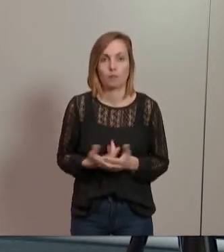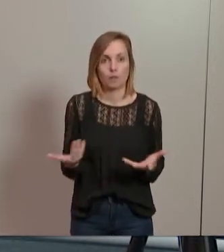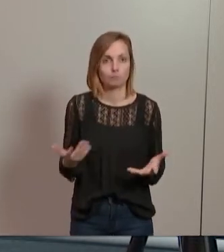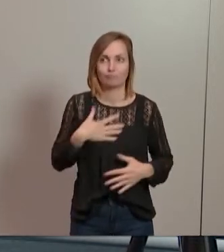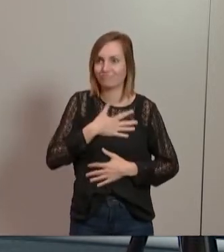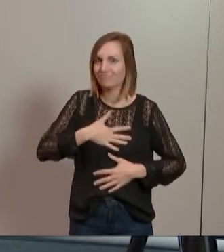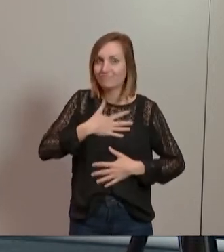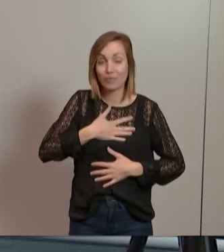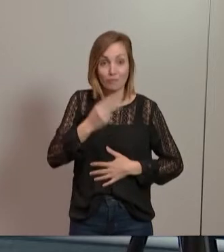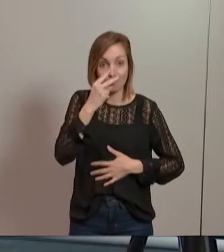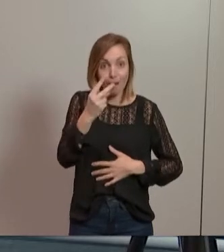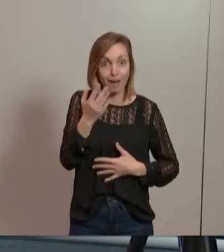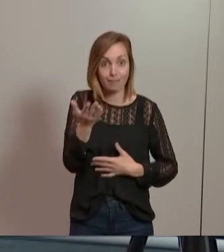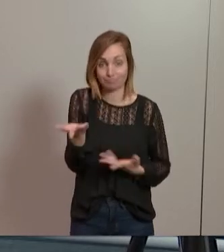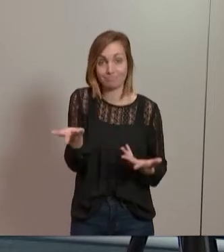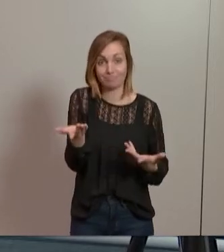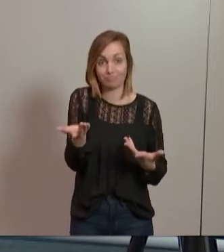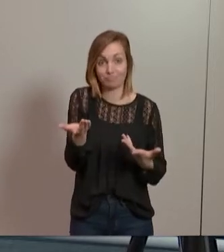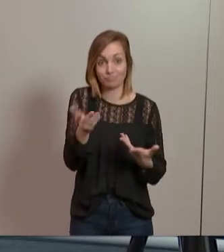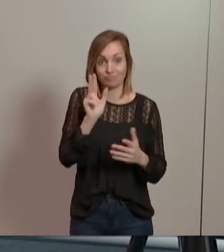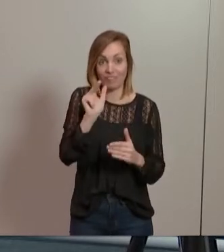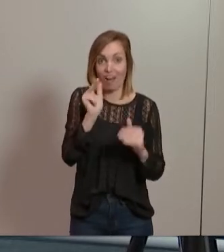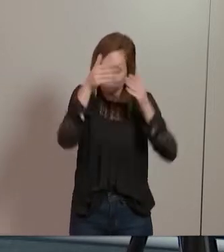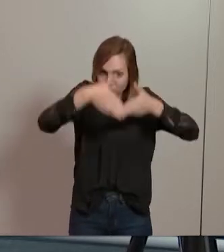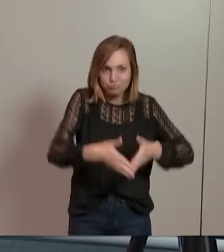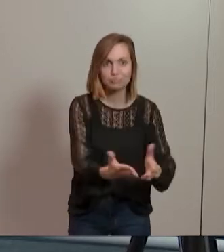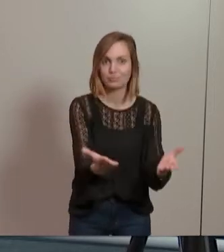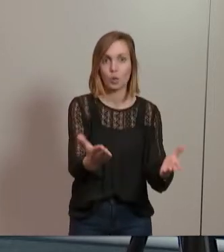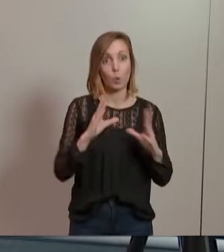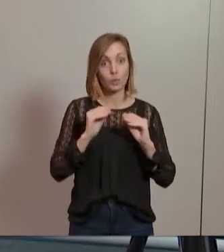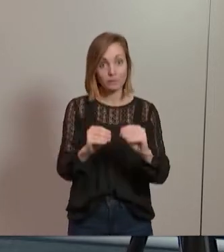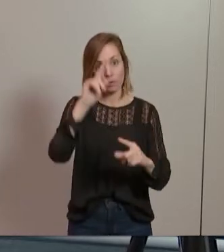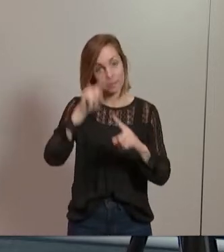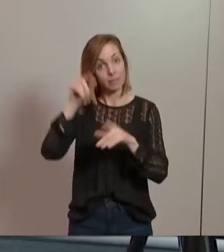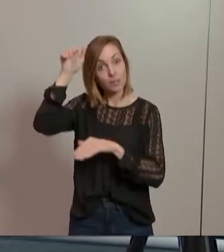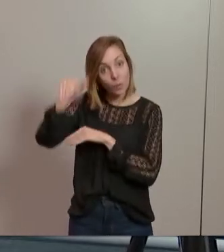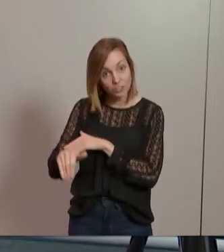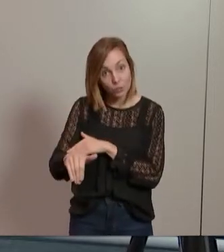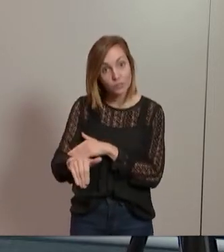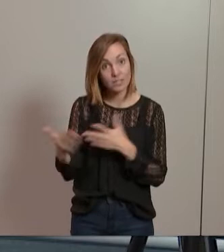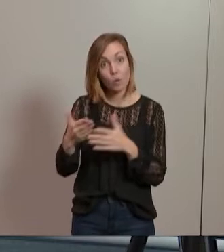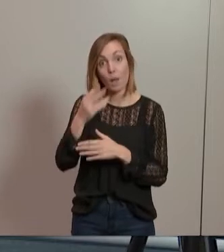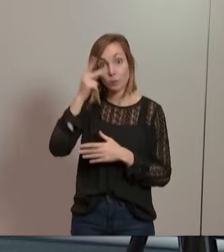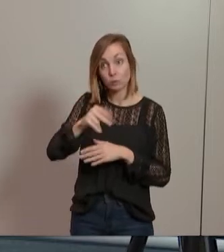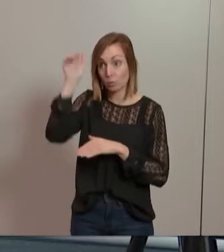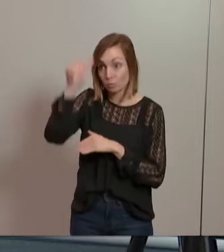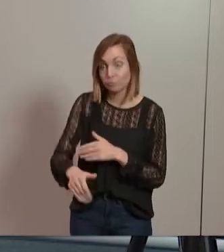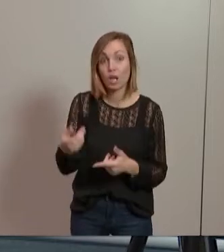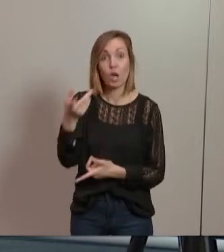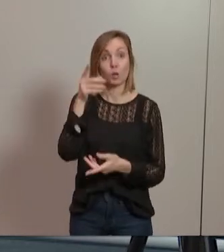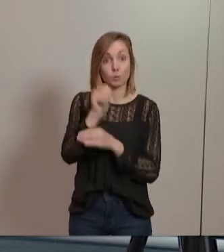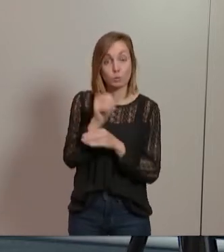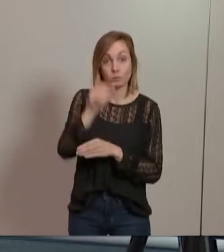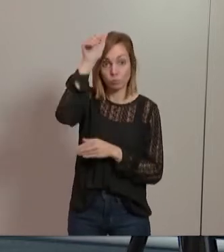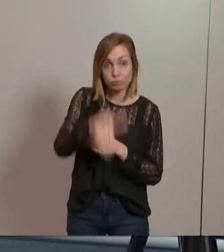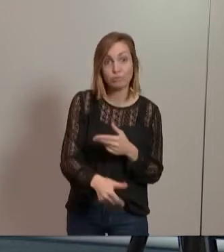je suis ravi de voir qu'effectivement vous allez pousser là-dedans. Concrètement, quand je parle de décroissance, ça veut dire décroissance des pollutions, décroissance des consommations, décroissance des